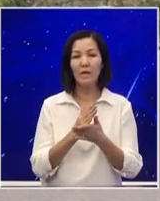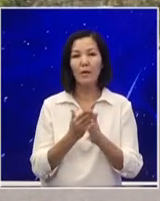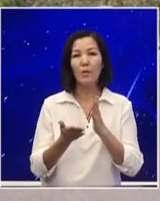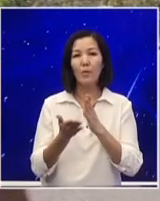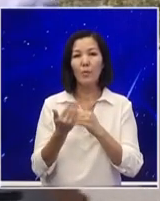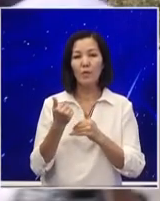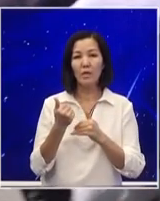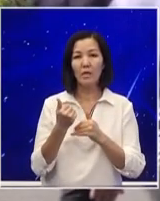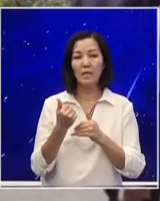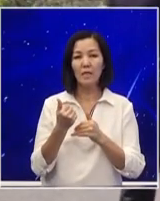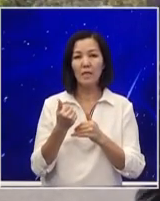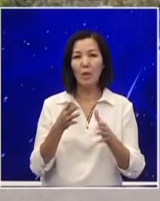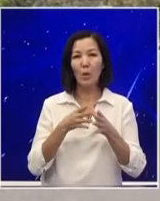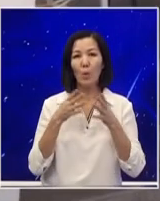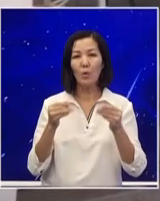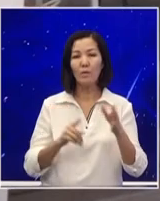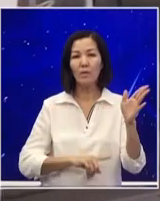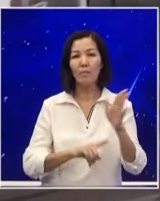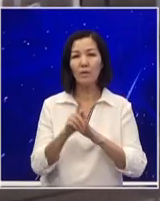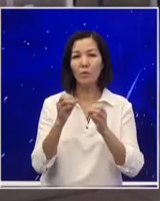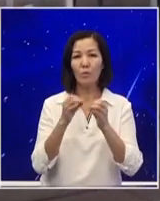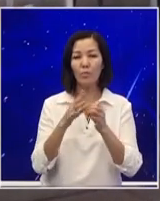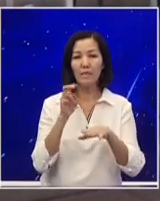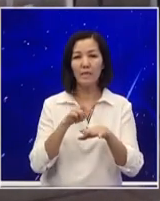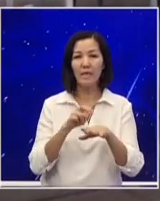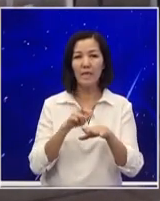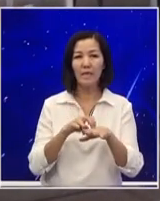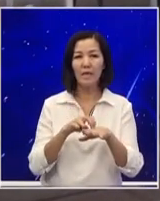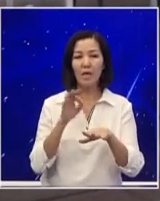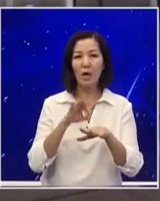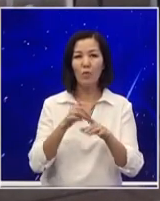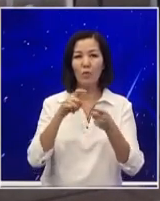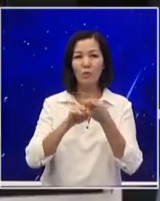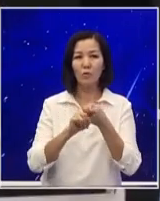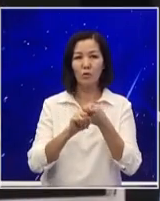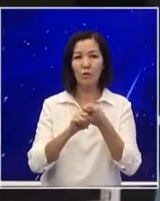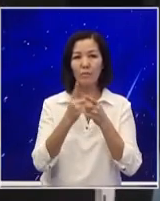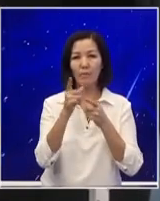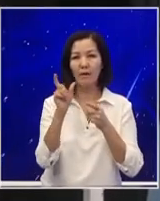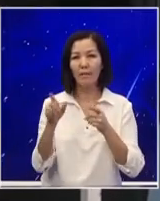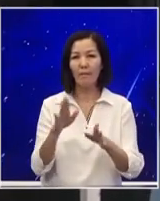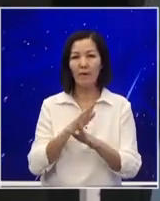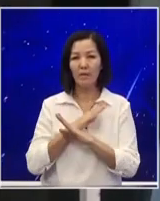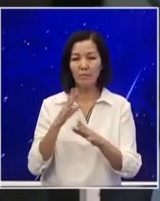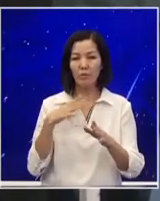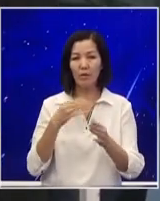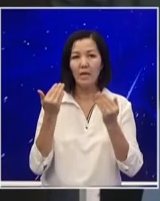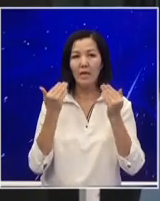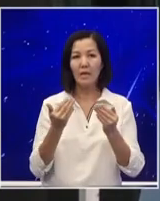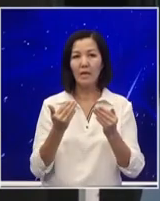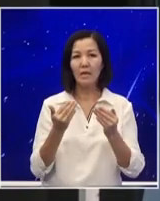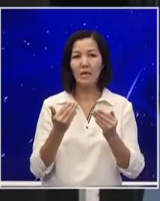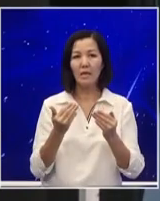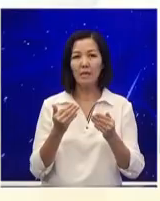өткен жолы індет күшіне енгенде ауруханада 15 дәрігер дерт жұқтырып, өкінішке қарай біреуі қайтыс болған. Енді мұндай